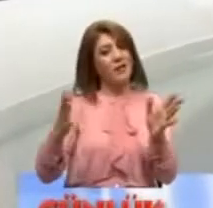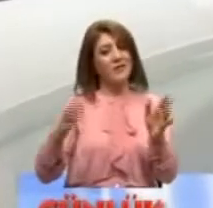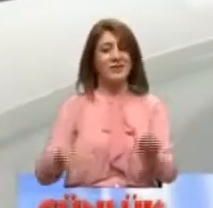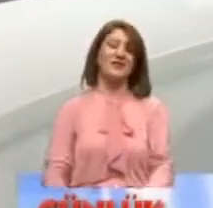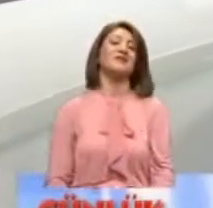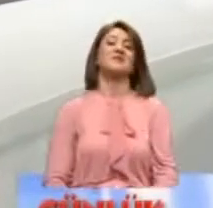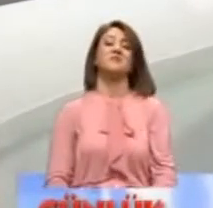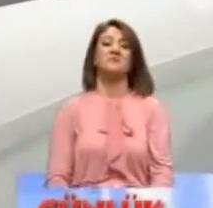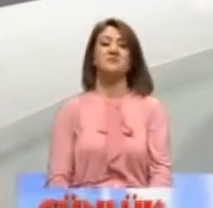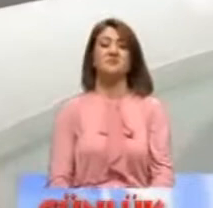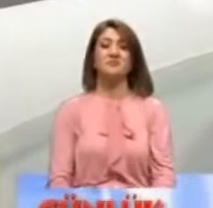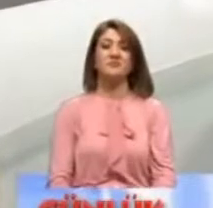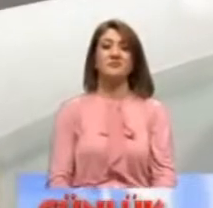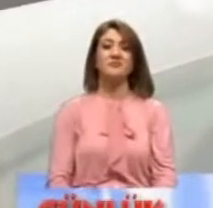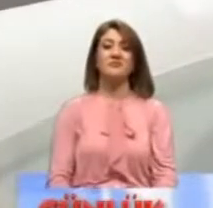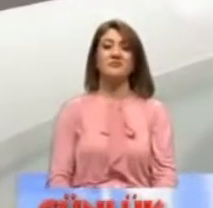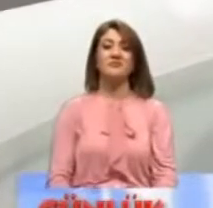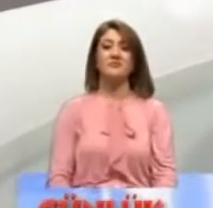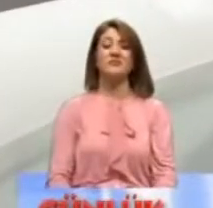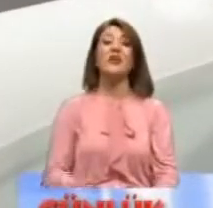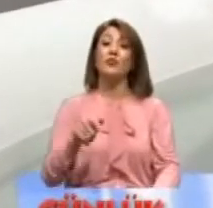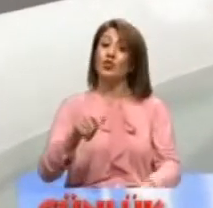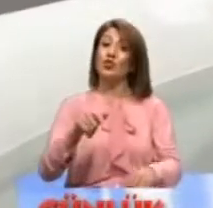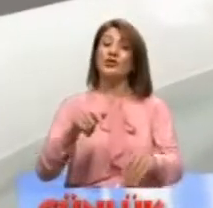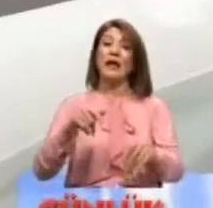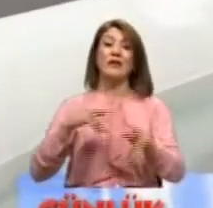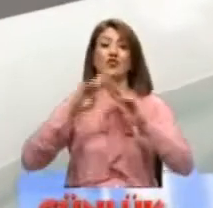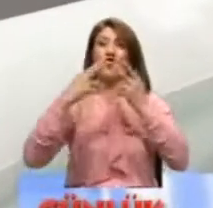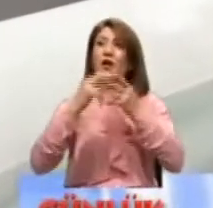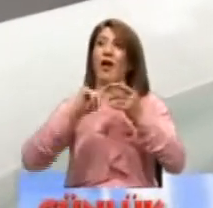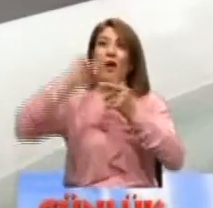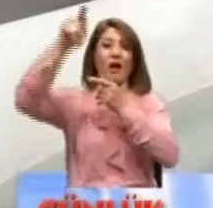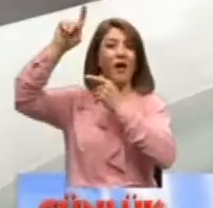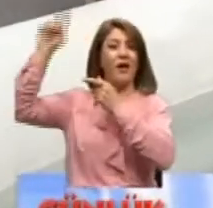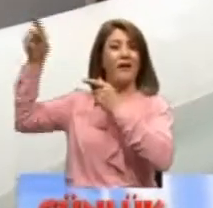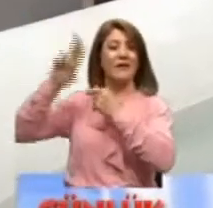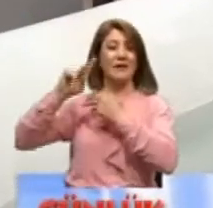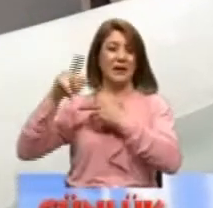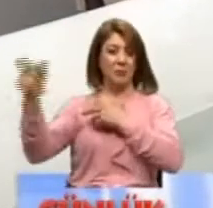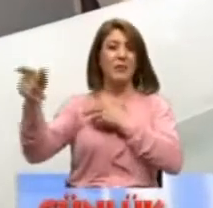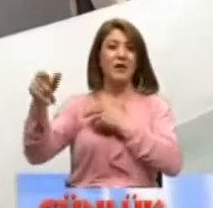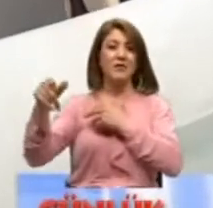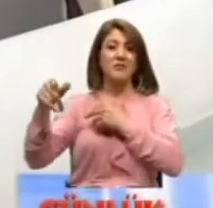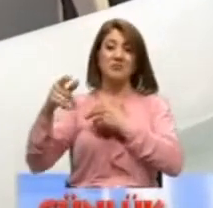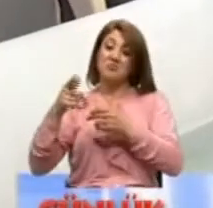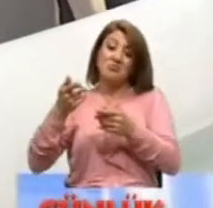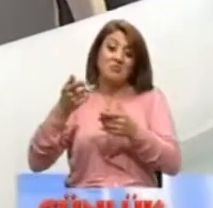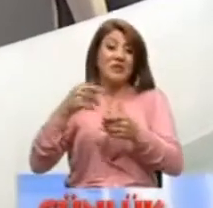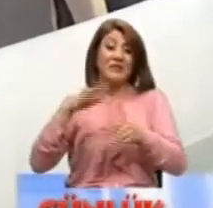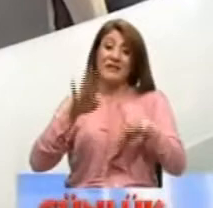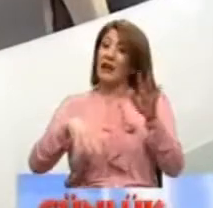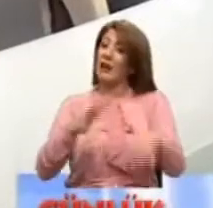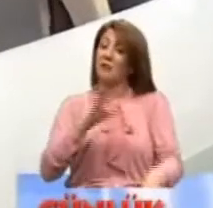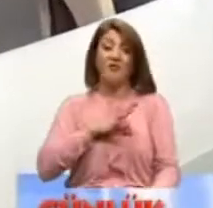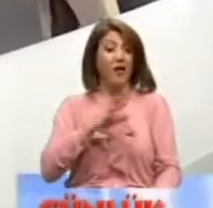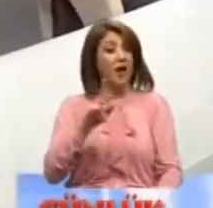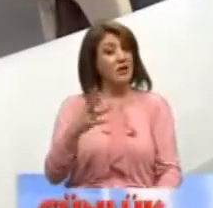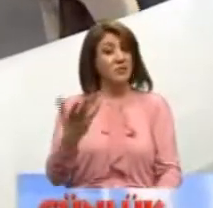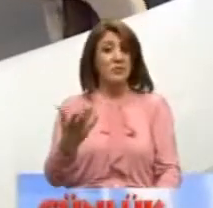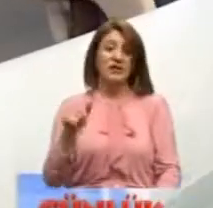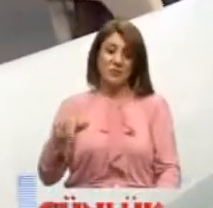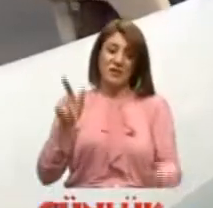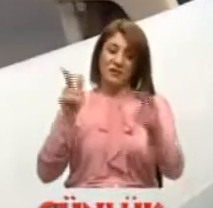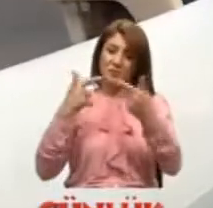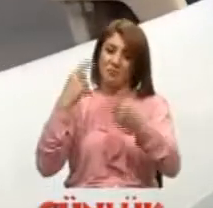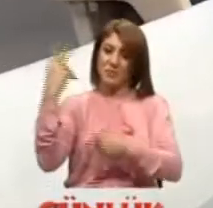uzaylılar. Dünya, şey, gezegenler arası bir şey var, bunun piyasası var muhtemelen. Muhtemelen. Var mı bir tane daha yoksa? Var, olması lazım. Onu da alalım